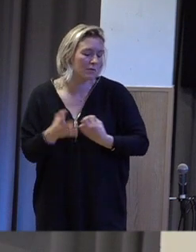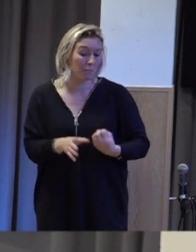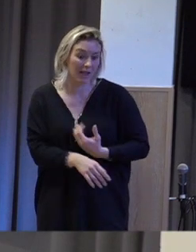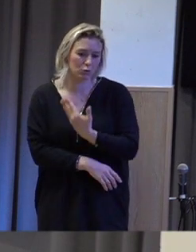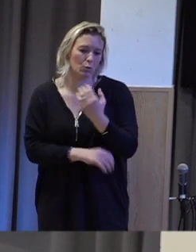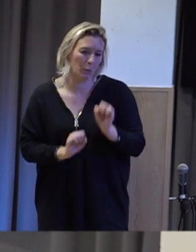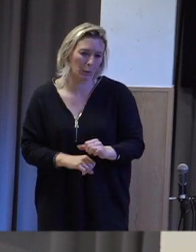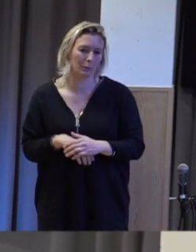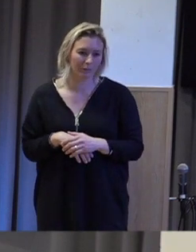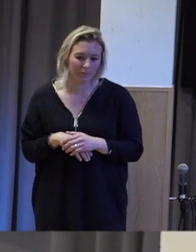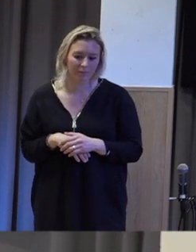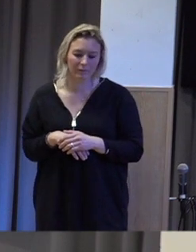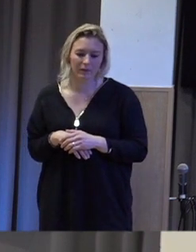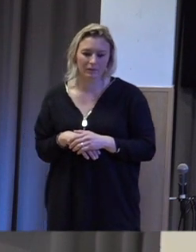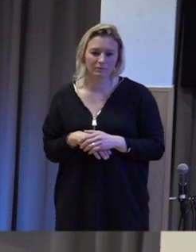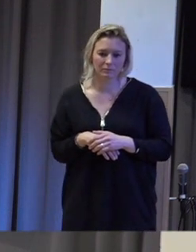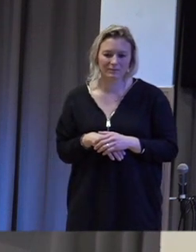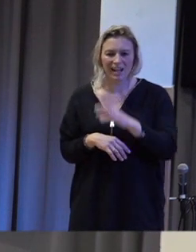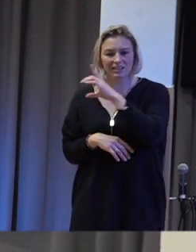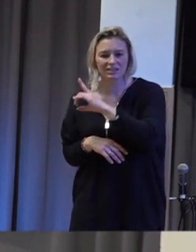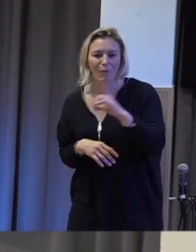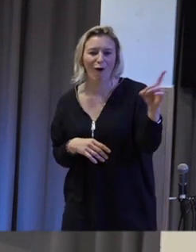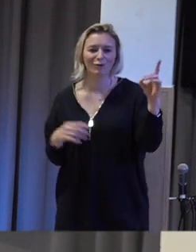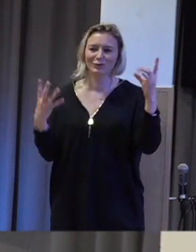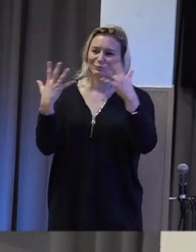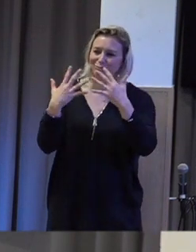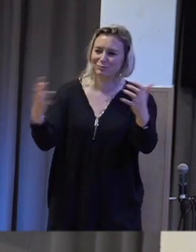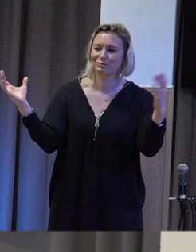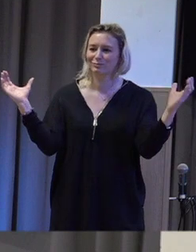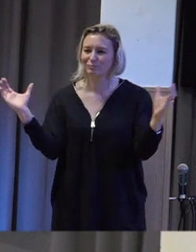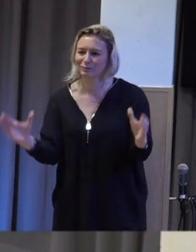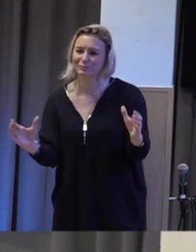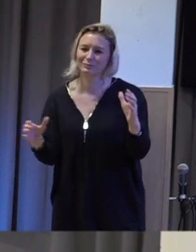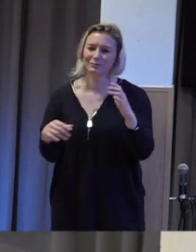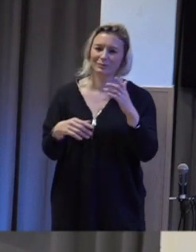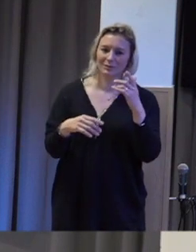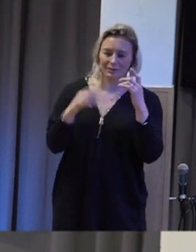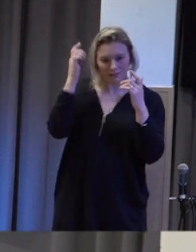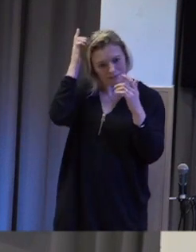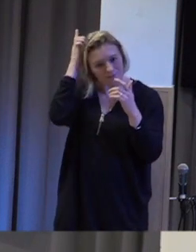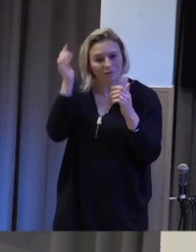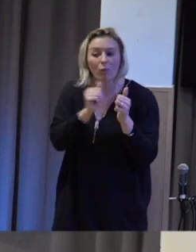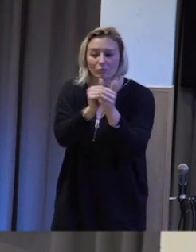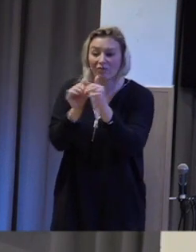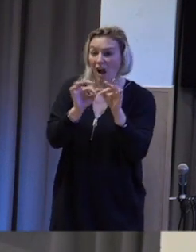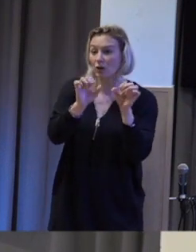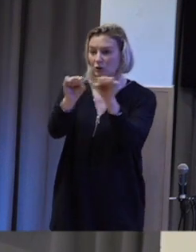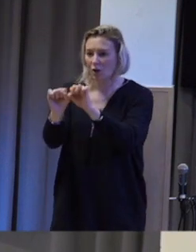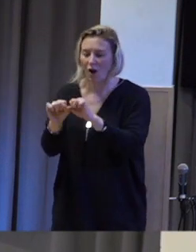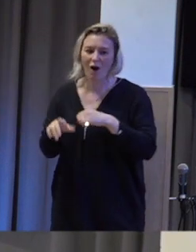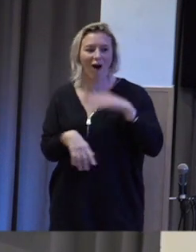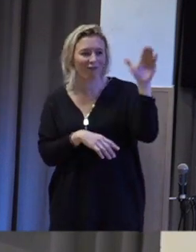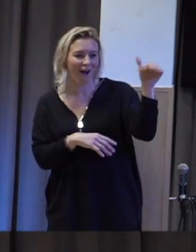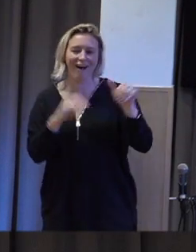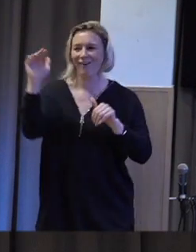Combien de fois les dimanches on se réunit, bonjour mon frère, bonjour ma sœur, au revoir mon frère, au